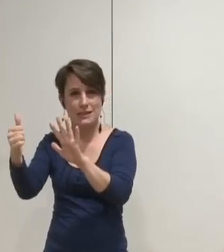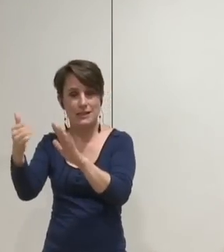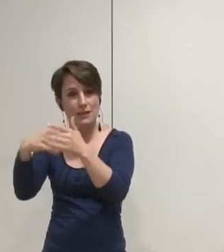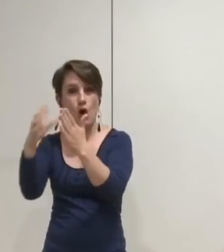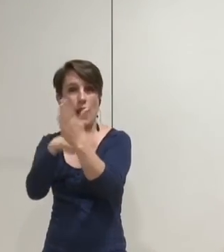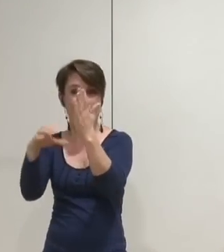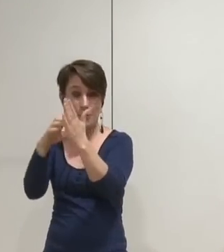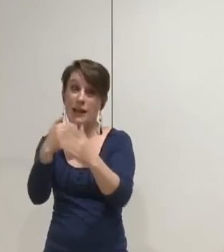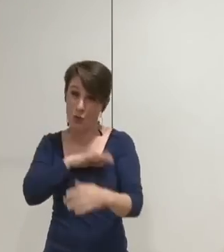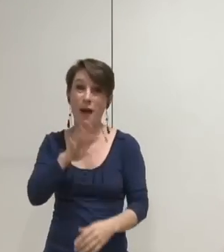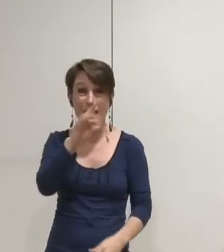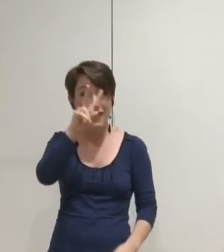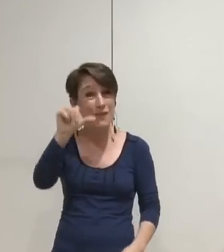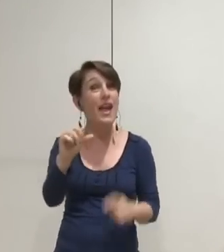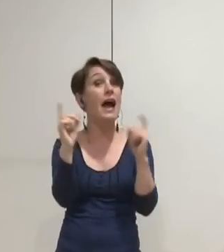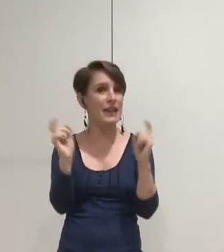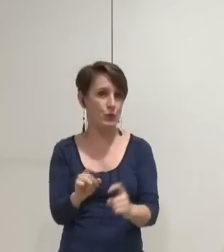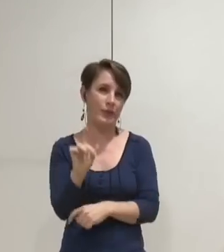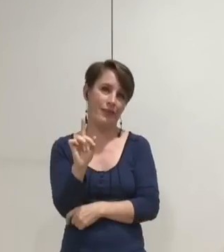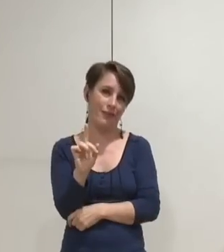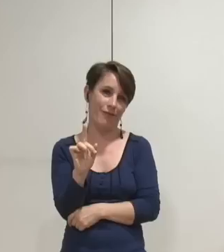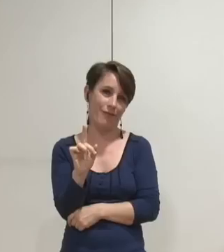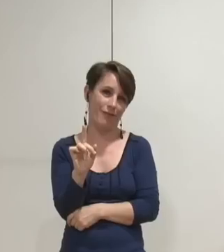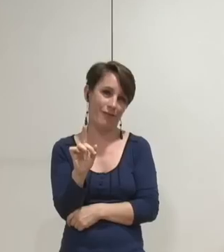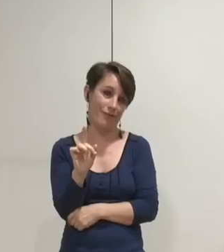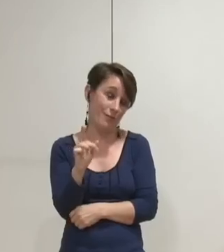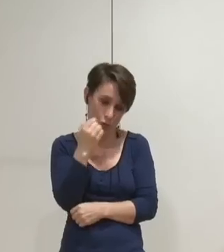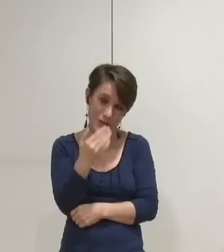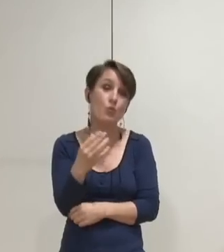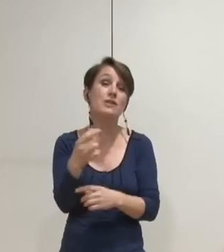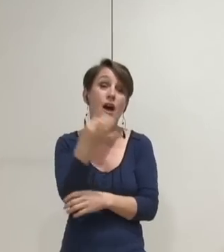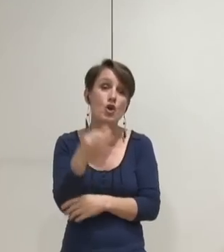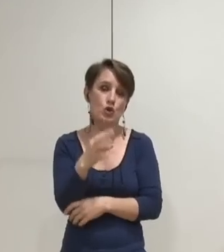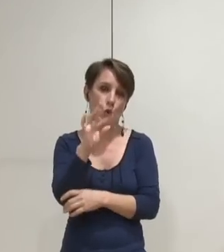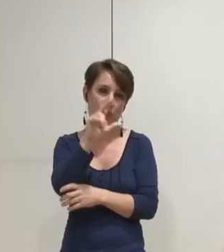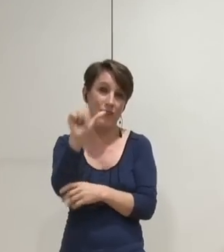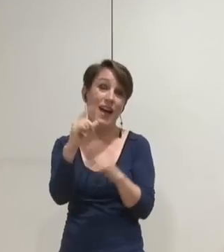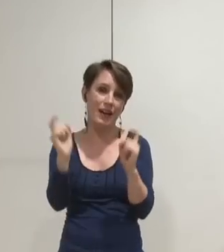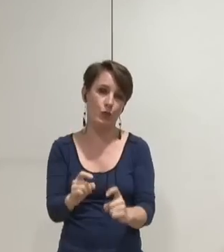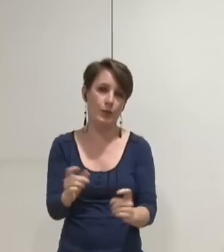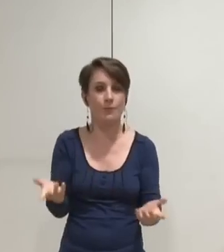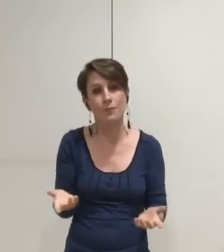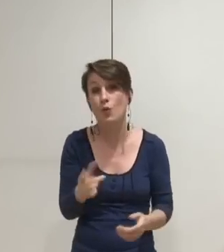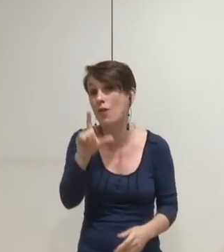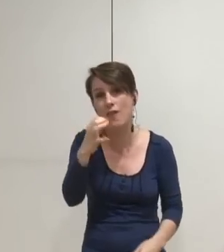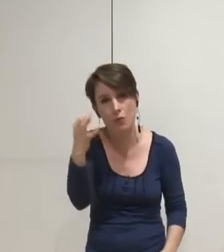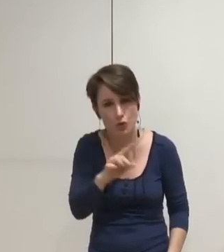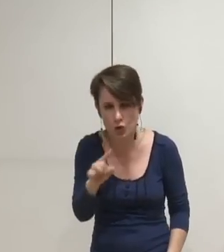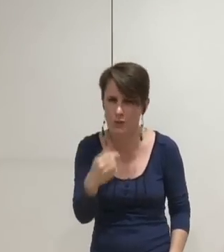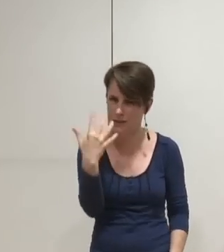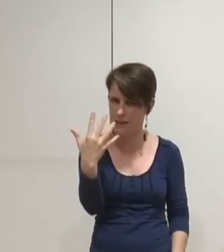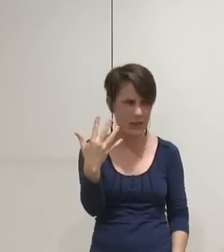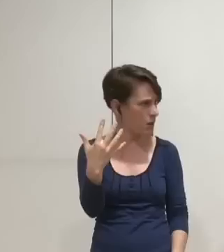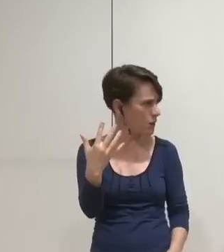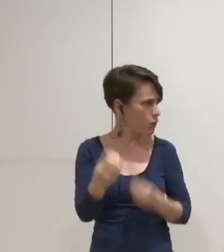délibération c'est voil il y a un taux de TVA réduit euh donc c'est pas 20 % je crois que c'est 5